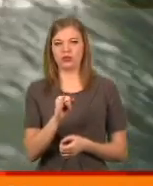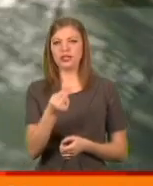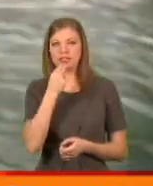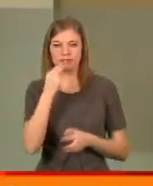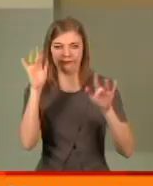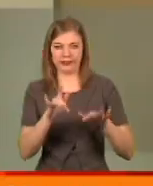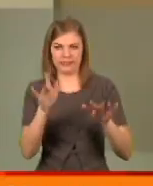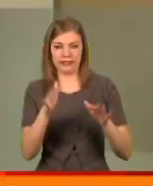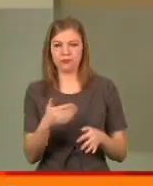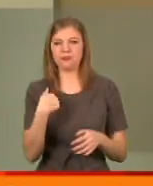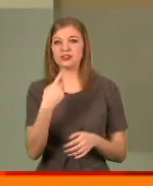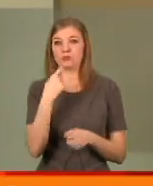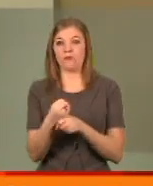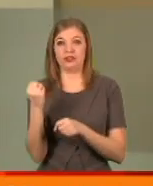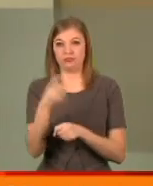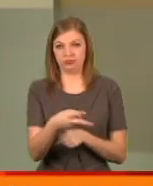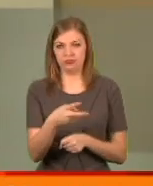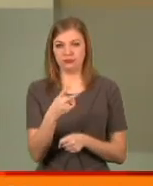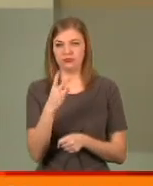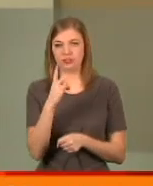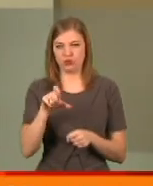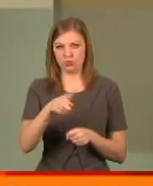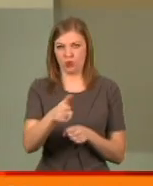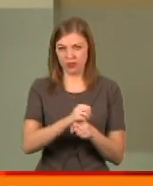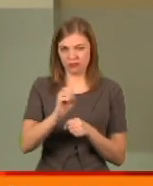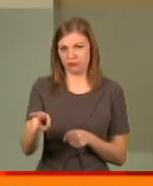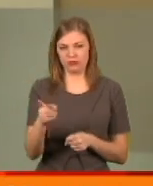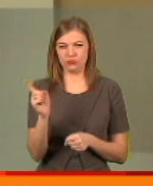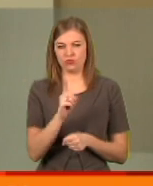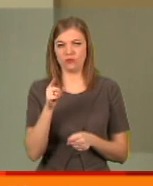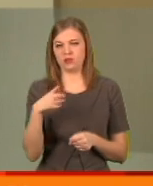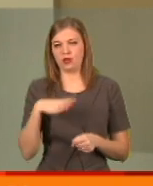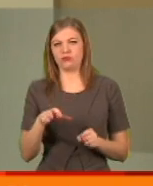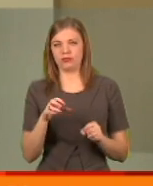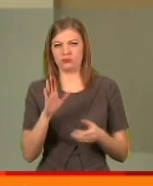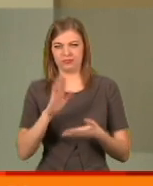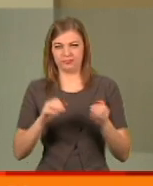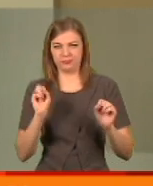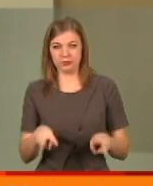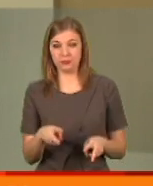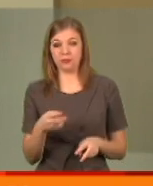можна сказати так. Пробували зігнати коня з дороги, щоб не загрожував безпеці дорожнього руху.